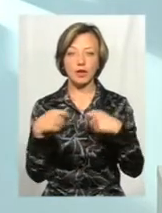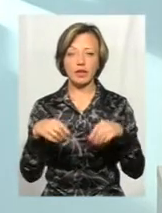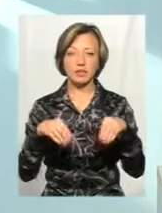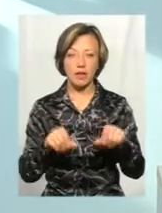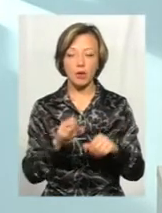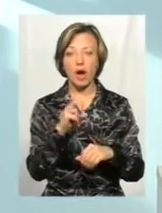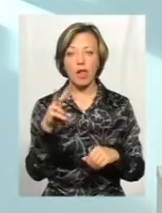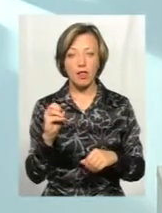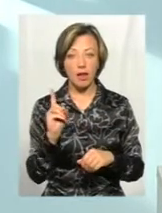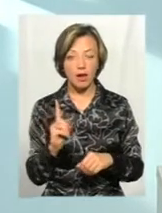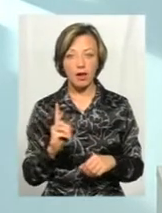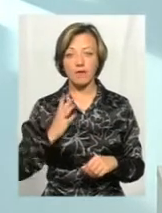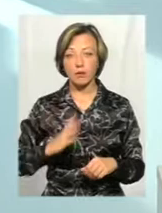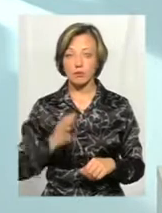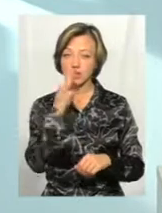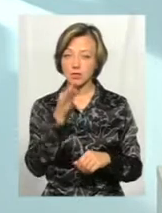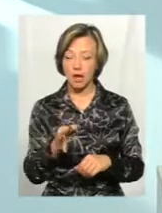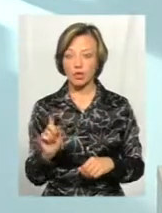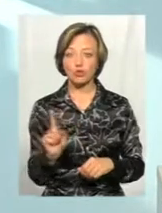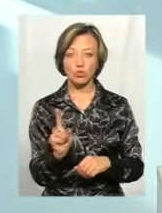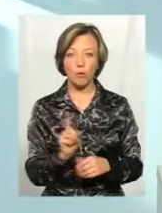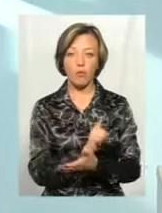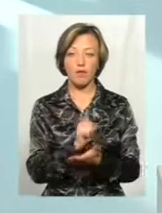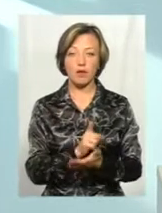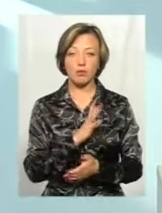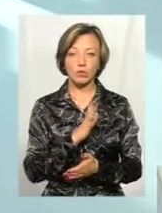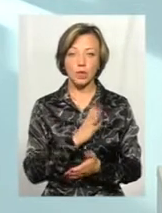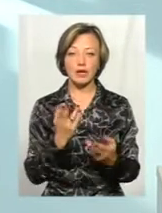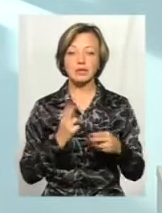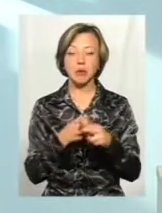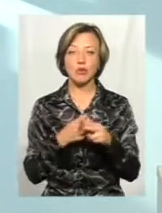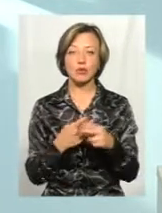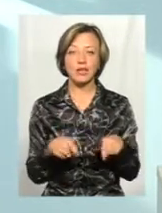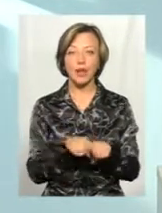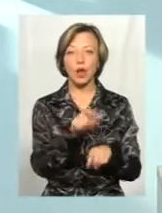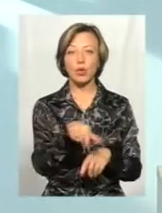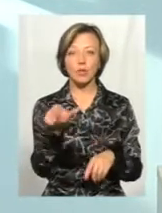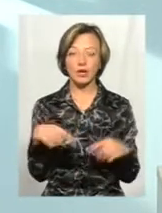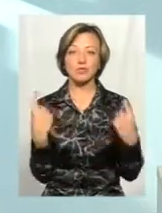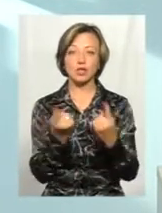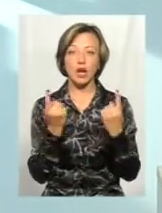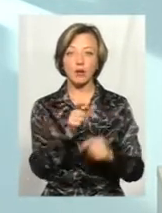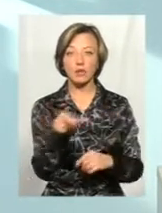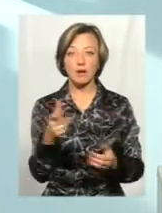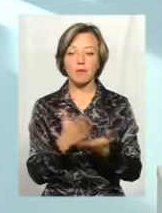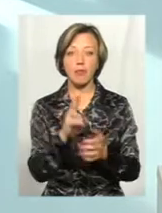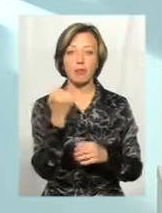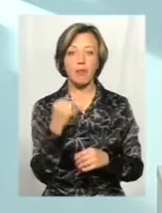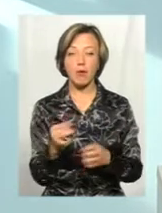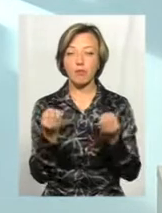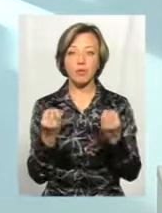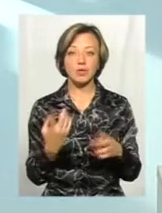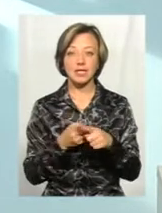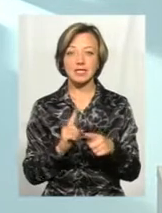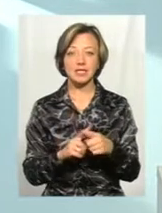землю. Але я вимушений констатувати, що повинні бути якісь запобіжники, щоб таких людей, звичайних людей, які мають паї, просто